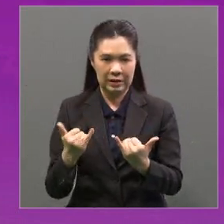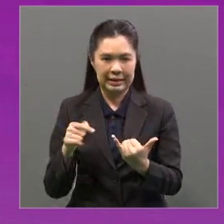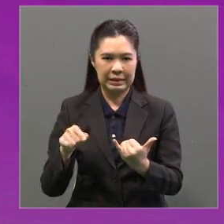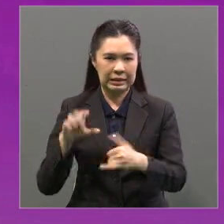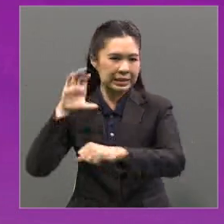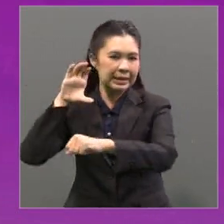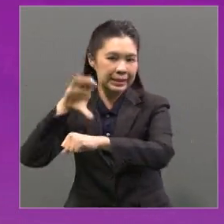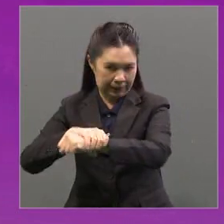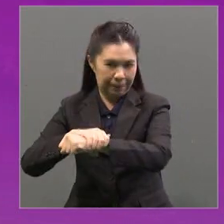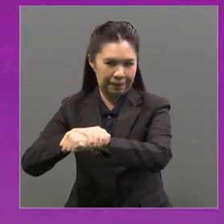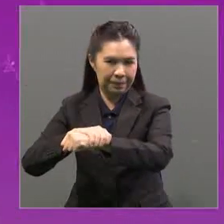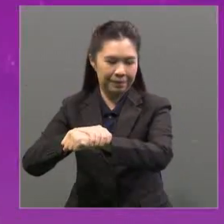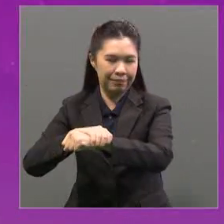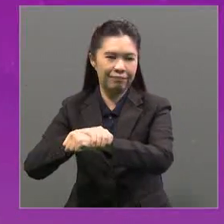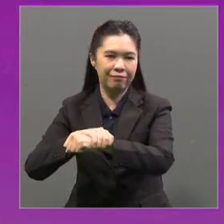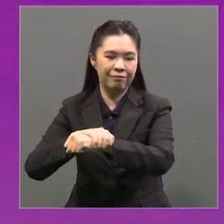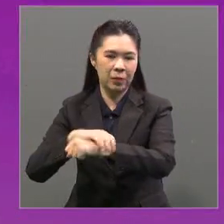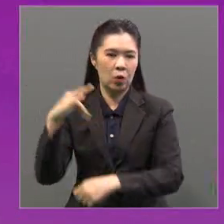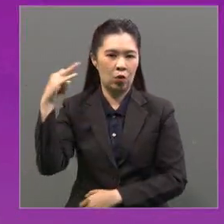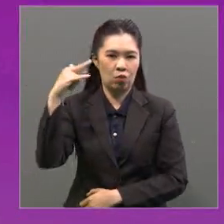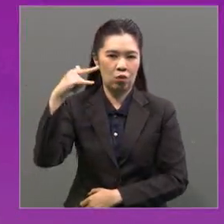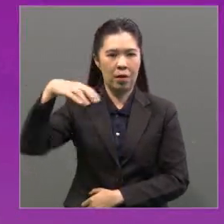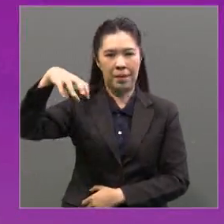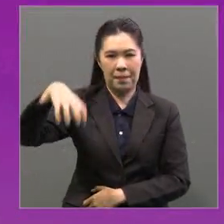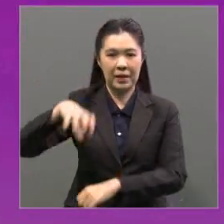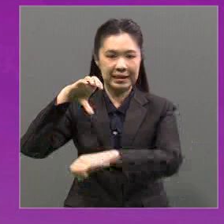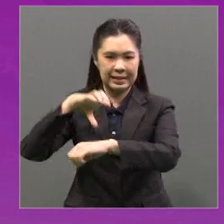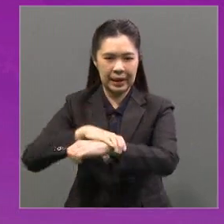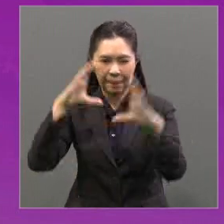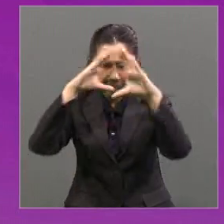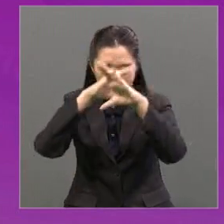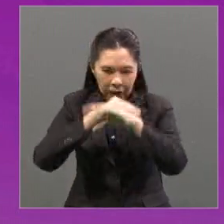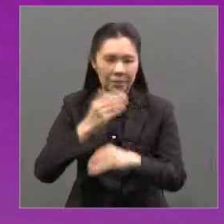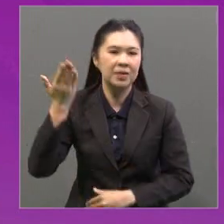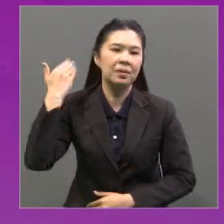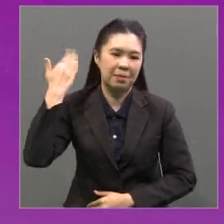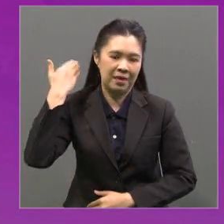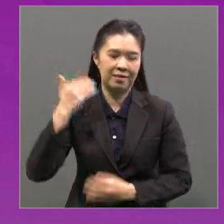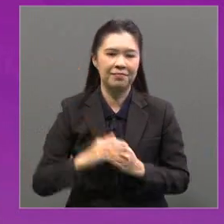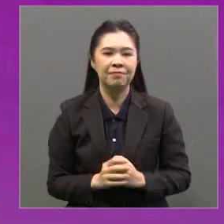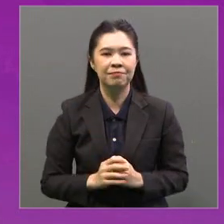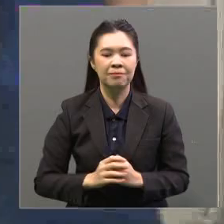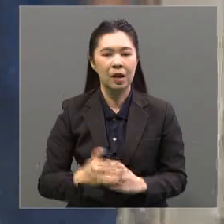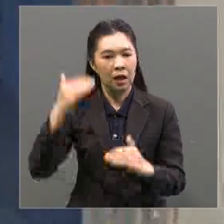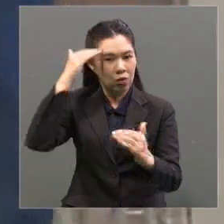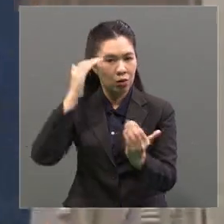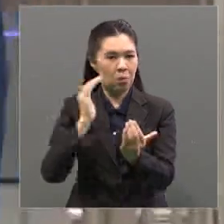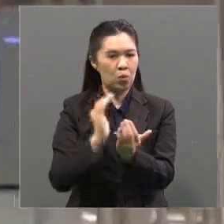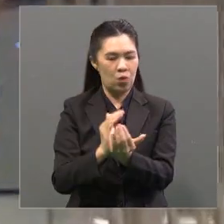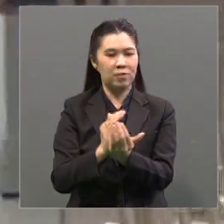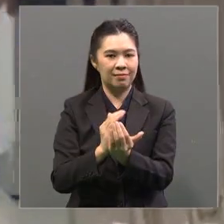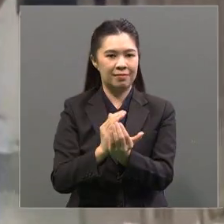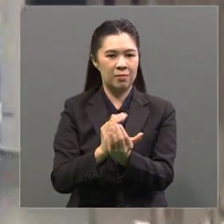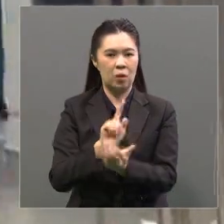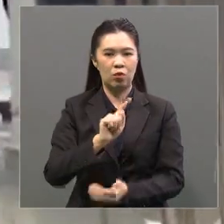ถที่จะจับกลุ่มตัวได้แล้วค่ะที่สนามบินดอนเมืองนะคะเมื่อกลางดึกที่ผ่านมาค่ะโดยทางตำรวจตรวจคนเข้าเมื